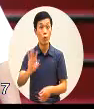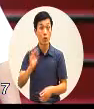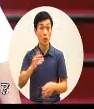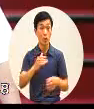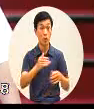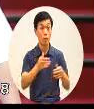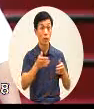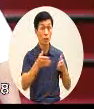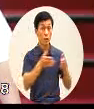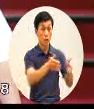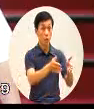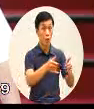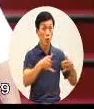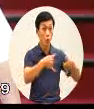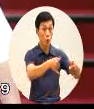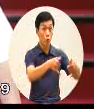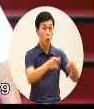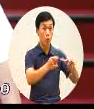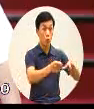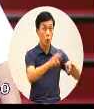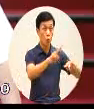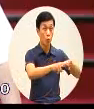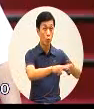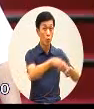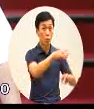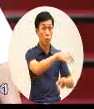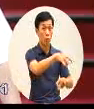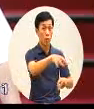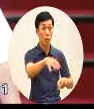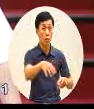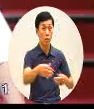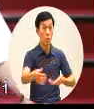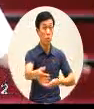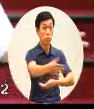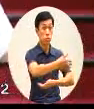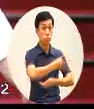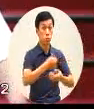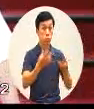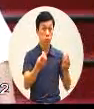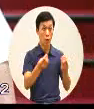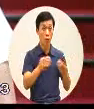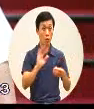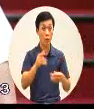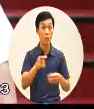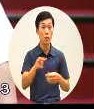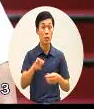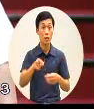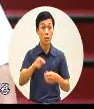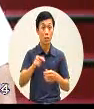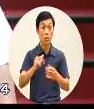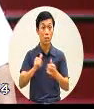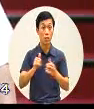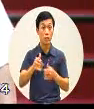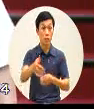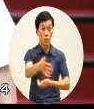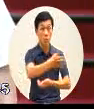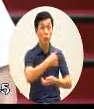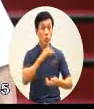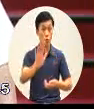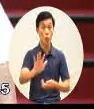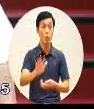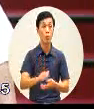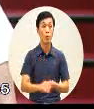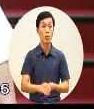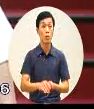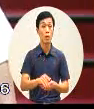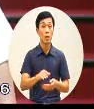计划道路里面的公共设施没行整修，他没有给人家征收。结果呢，卡